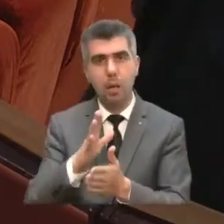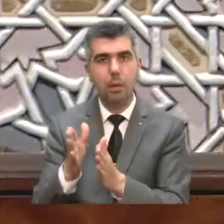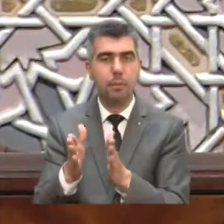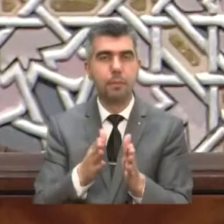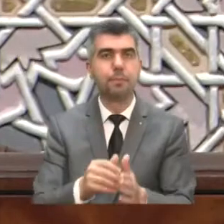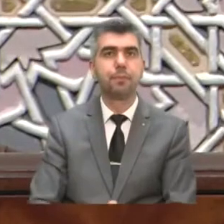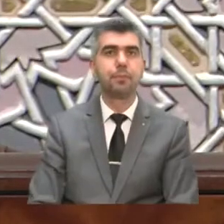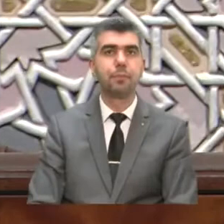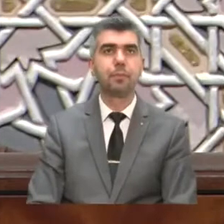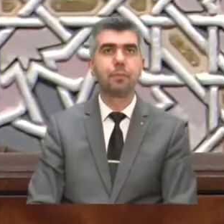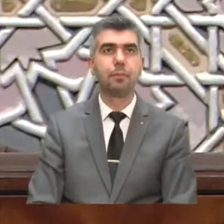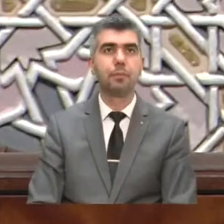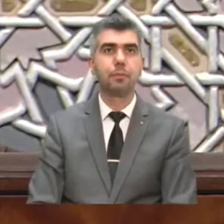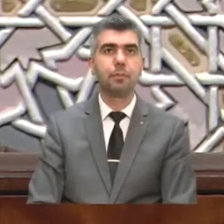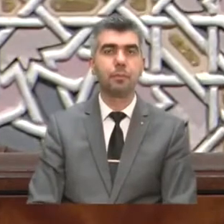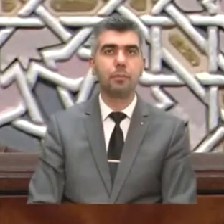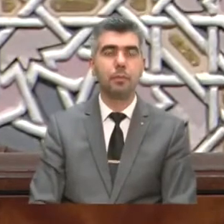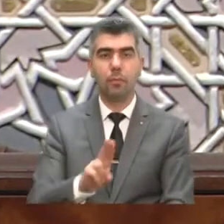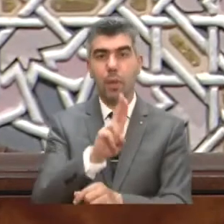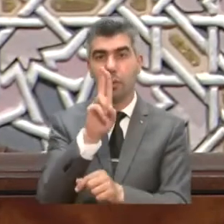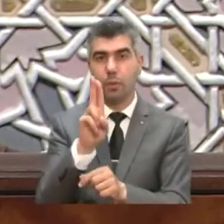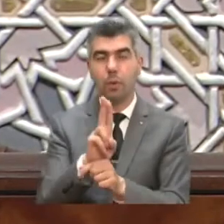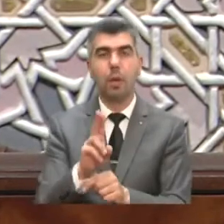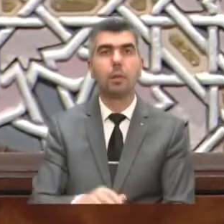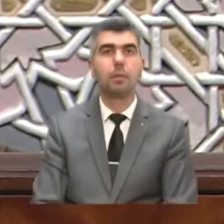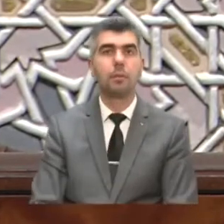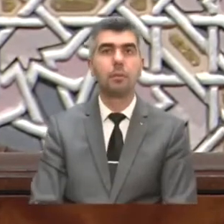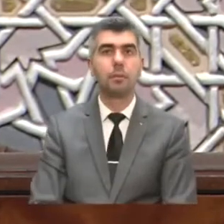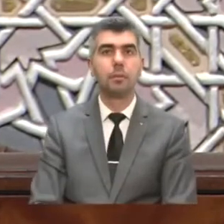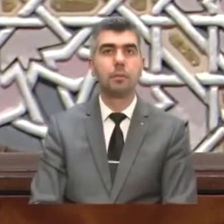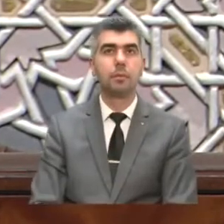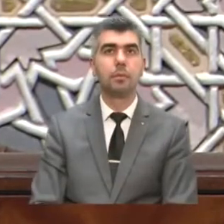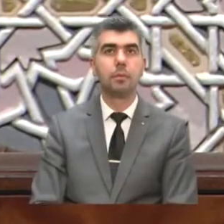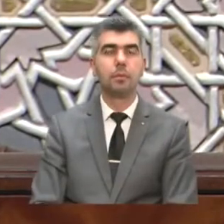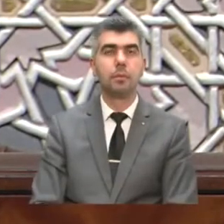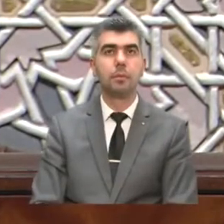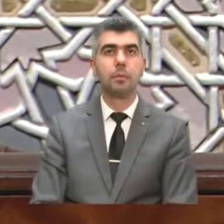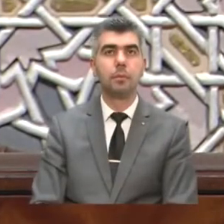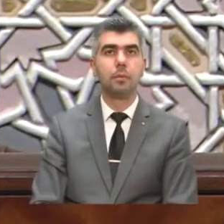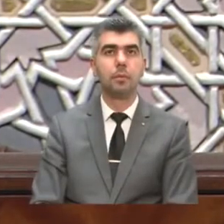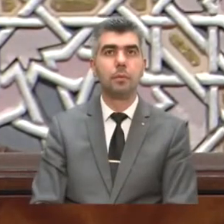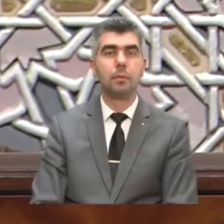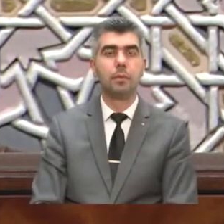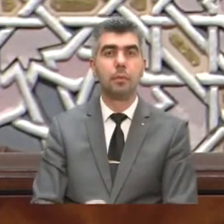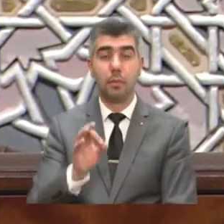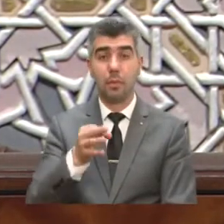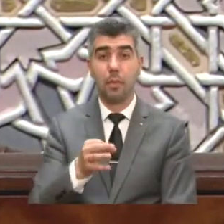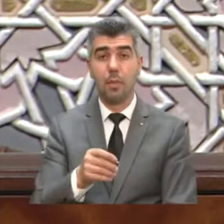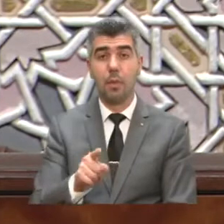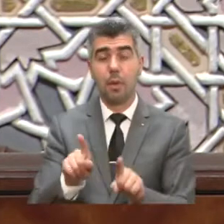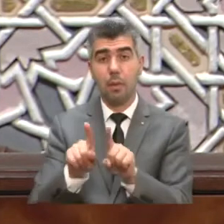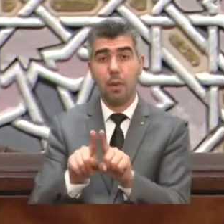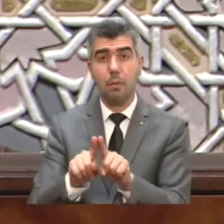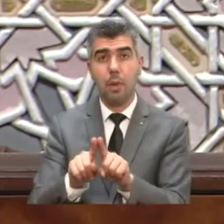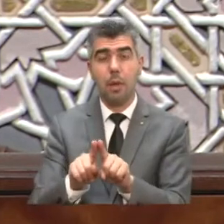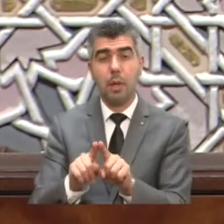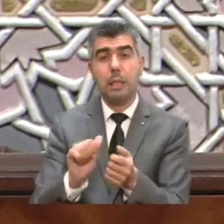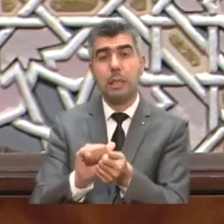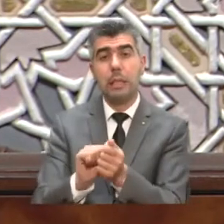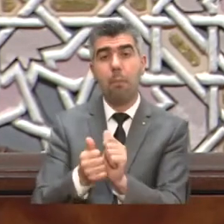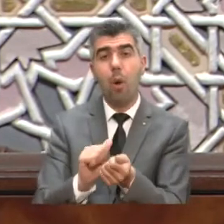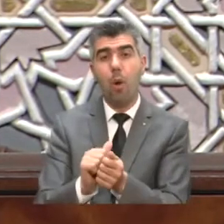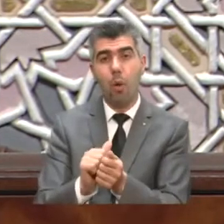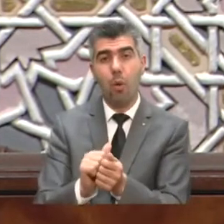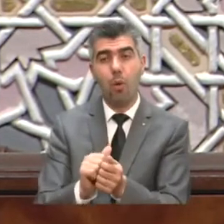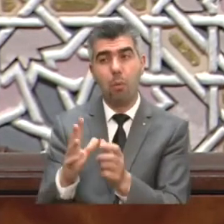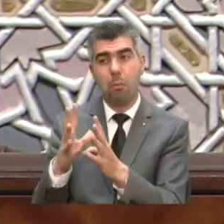سي الوزير. السؤال الموالي حول الخصاص في المرافق الرياضيه للسيدات والساده